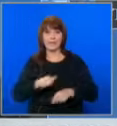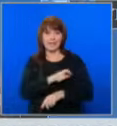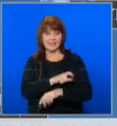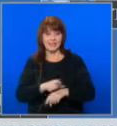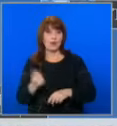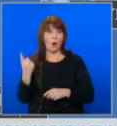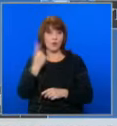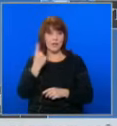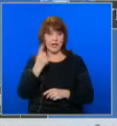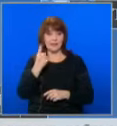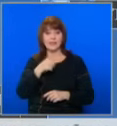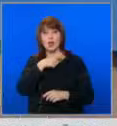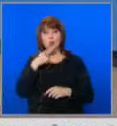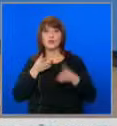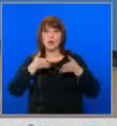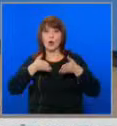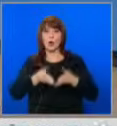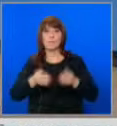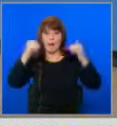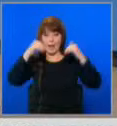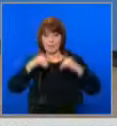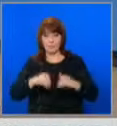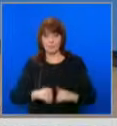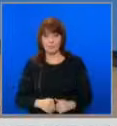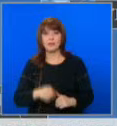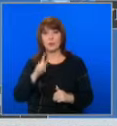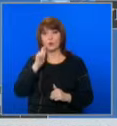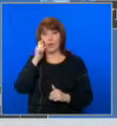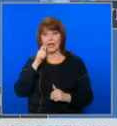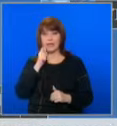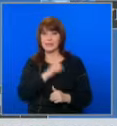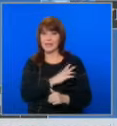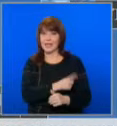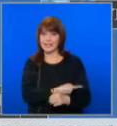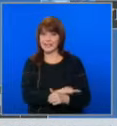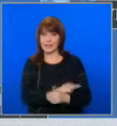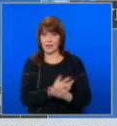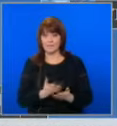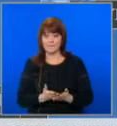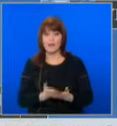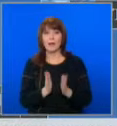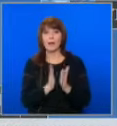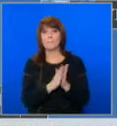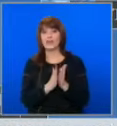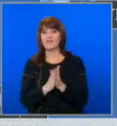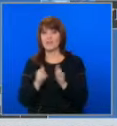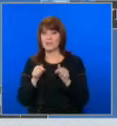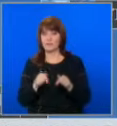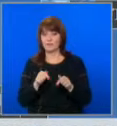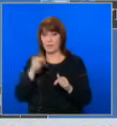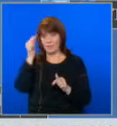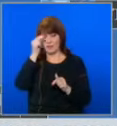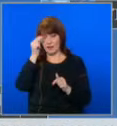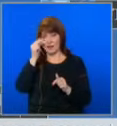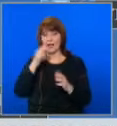руски кораб беше потопен от много компетентните и способни украински сили приветствам това че българия